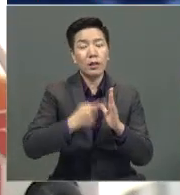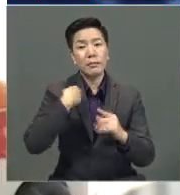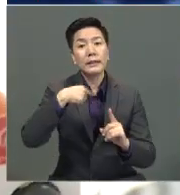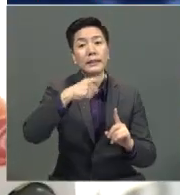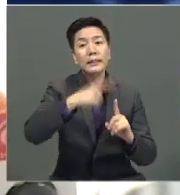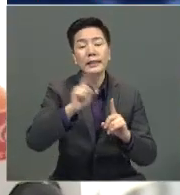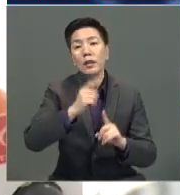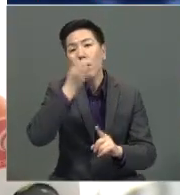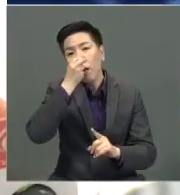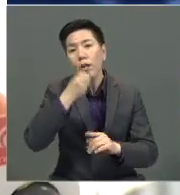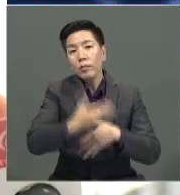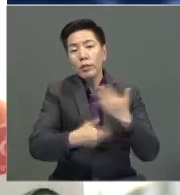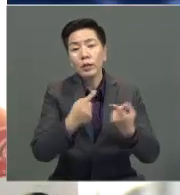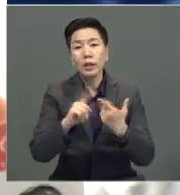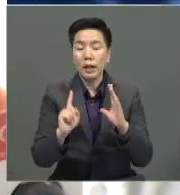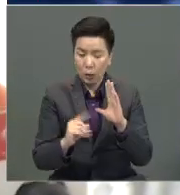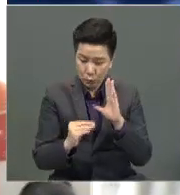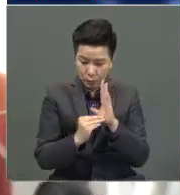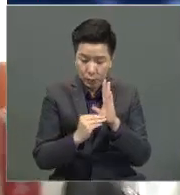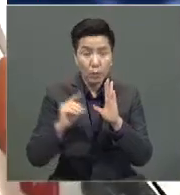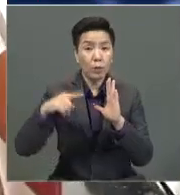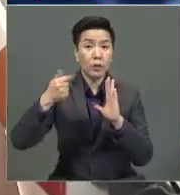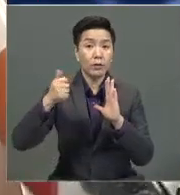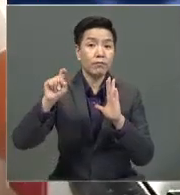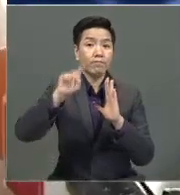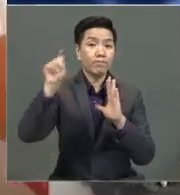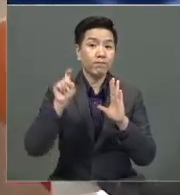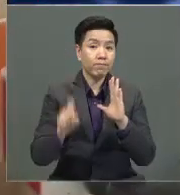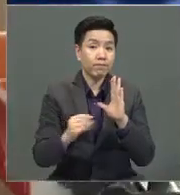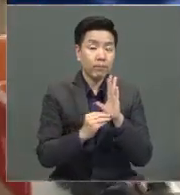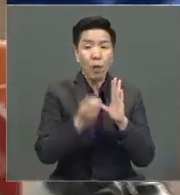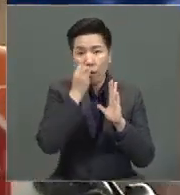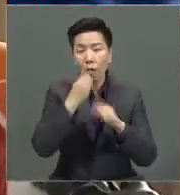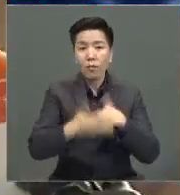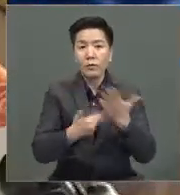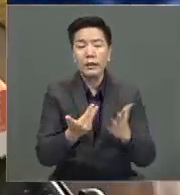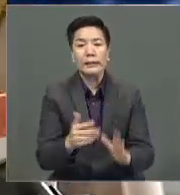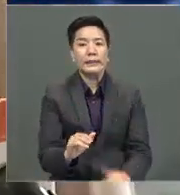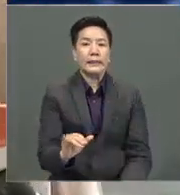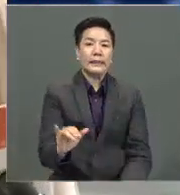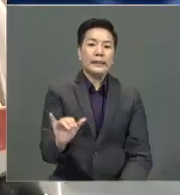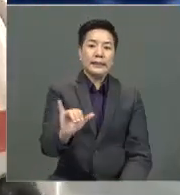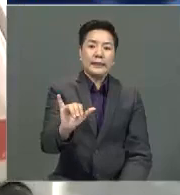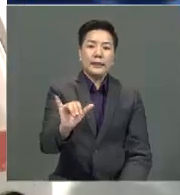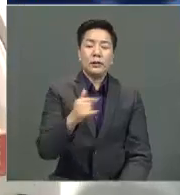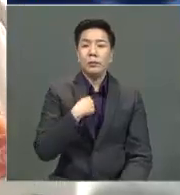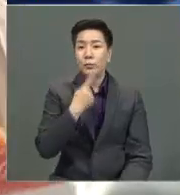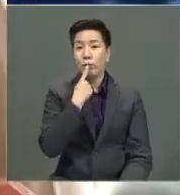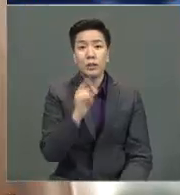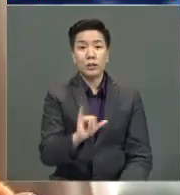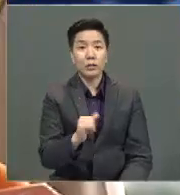จจะม ี พื้นที่นำร่อง ใน การเลือกต ั้ ง ของกทม. ยังไม่ได้ผมยังไม่ได้พูดตรงนั้น